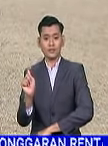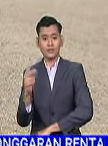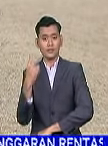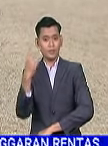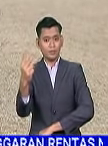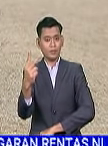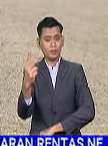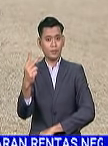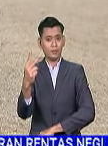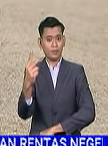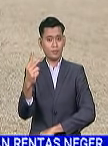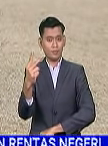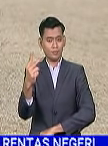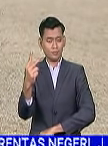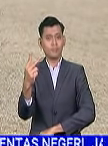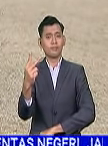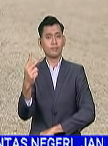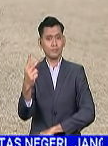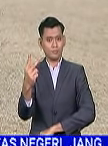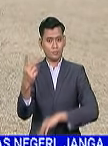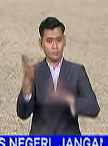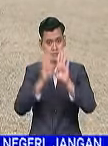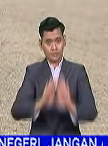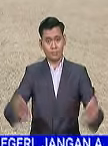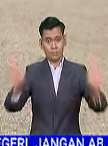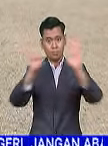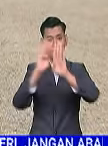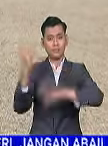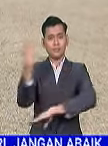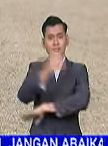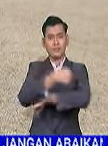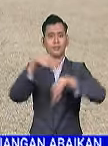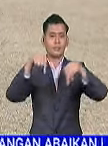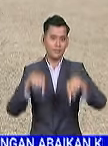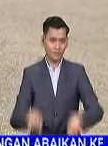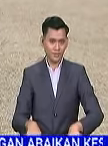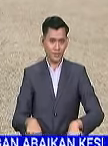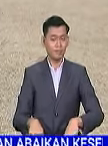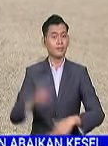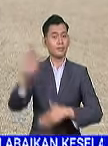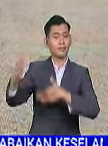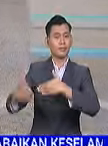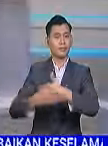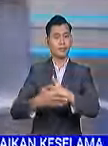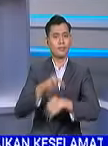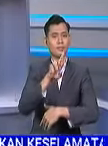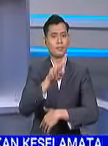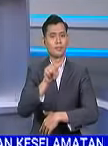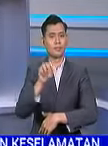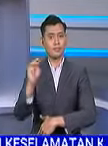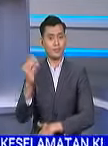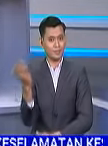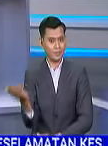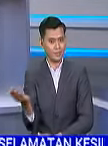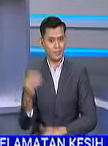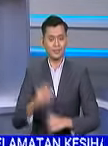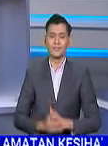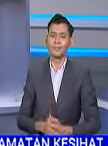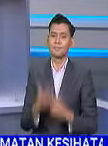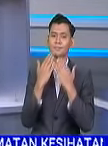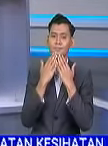aliran trafik di sini pada hari ini. Jadi sekian, kembali bersama rakan Sugas Alif untuk berita seterusnya. Silakan.